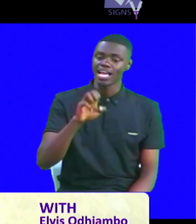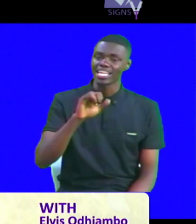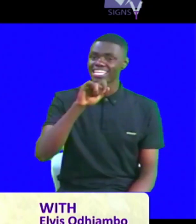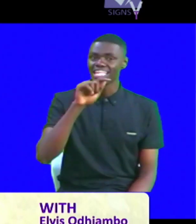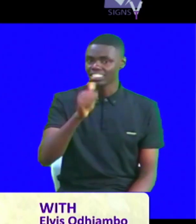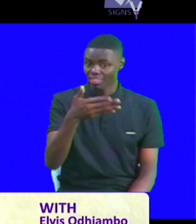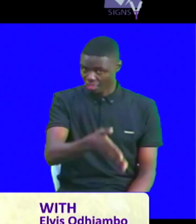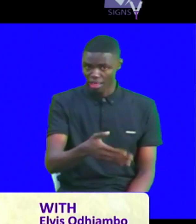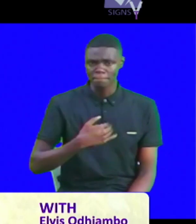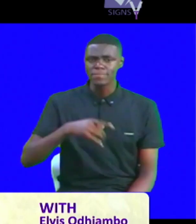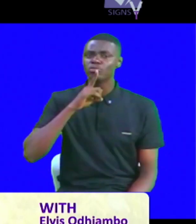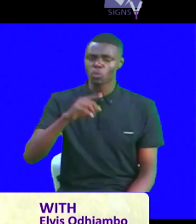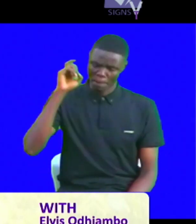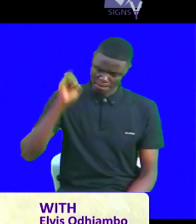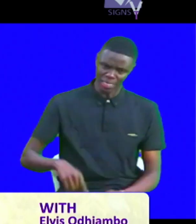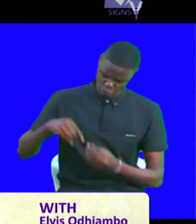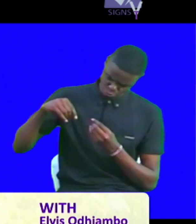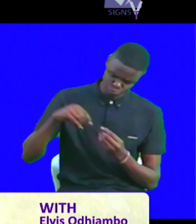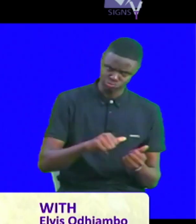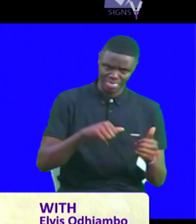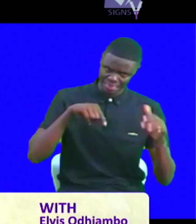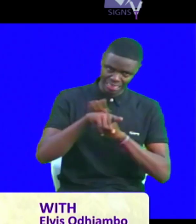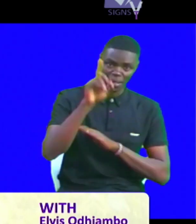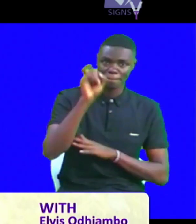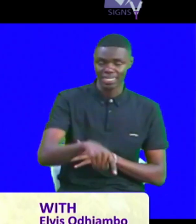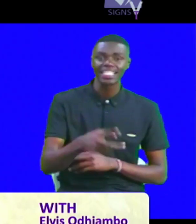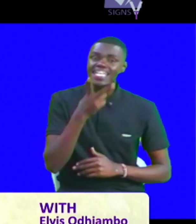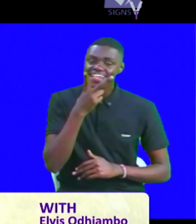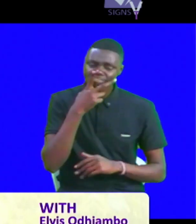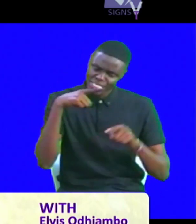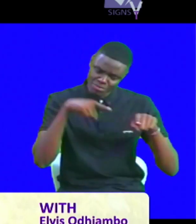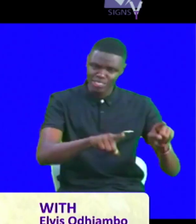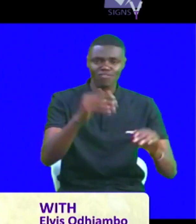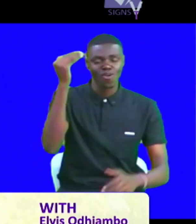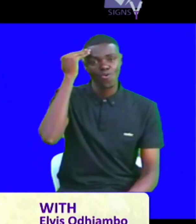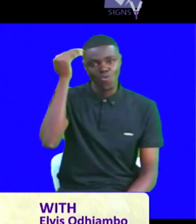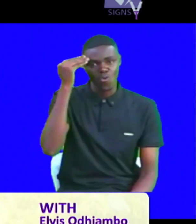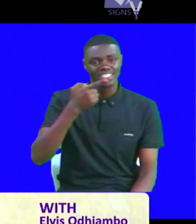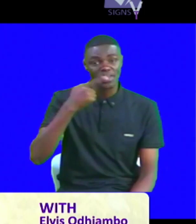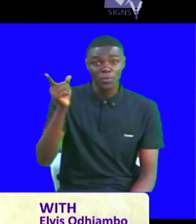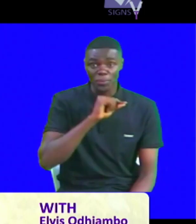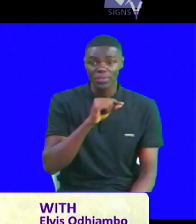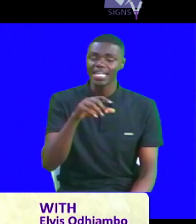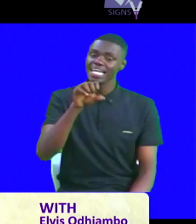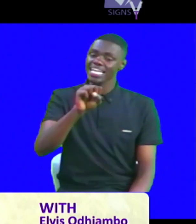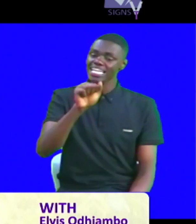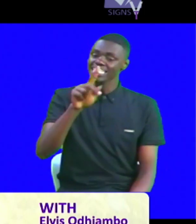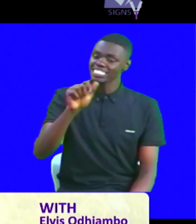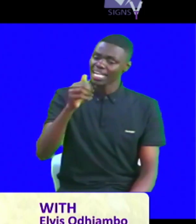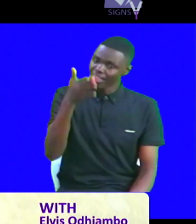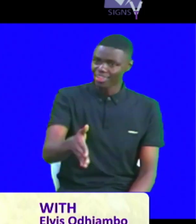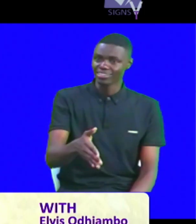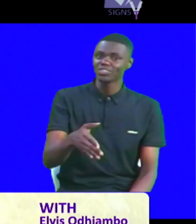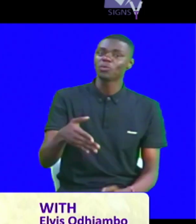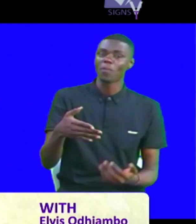unajua ni Keita ako na niko sure atafanya mambo. Yes. Hata Elvis mwenyewe